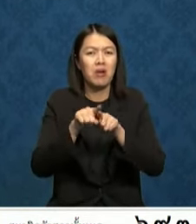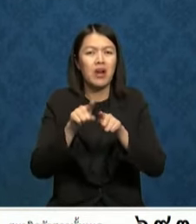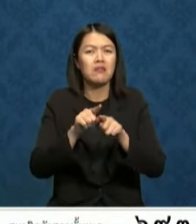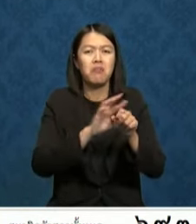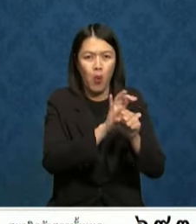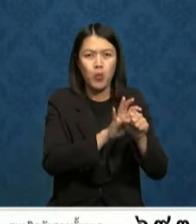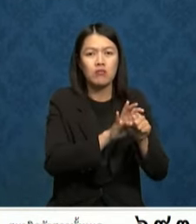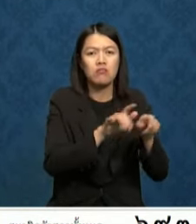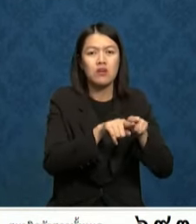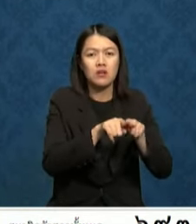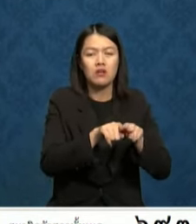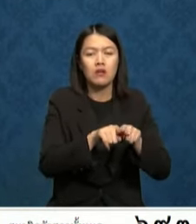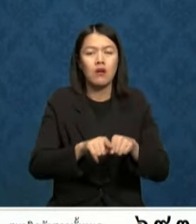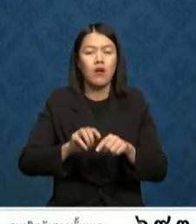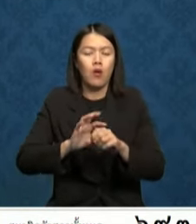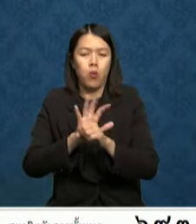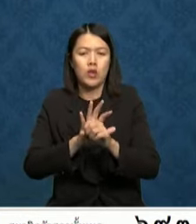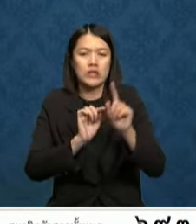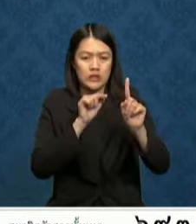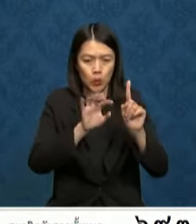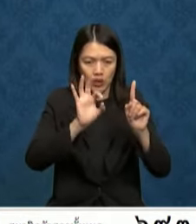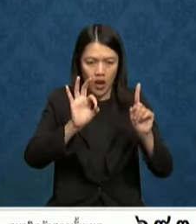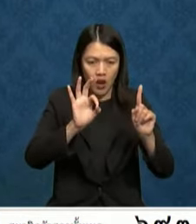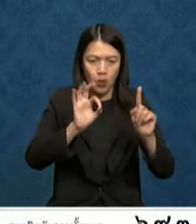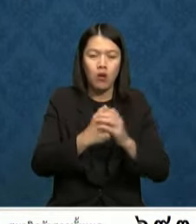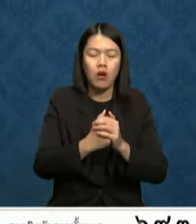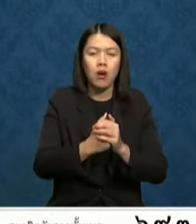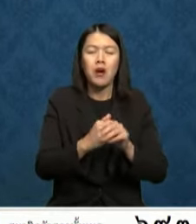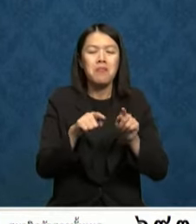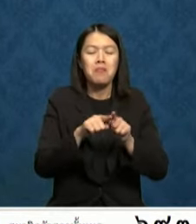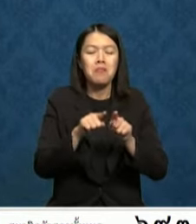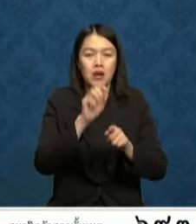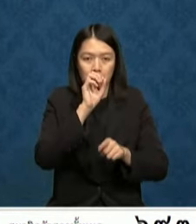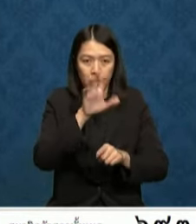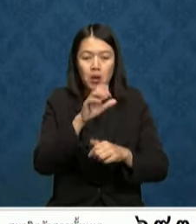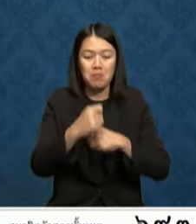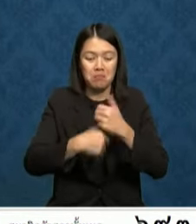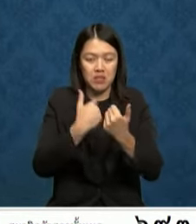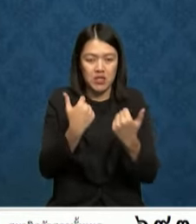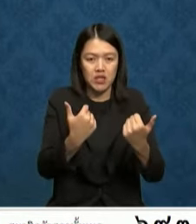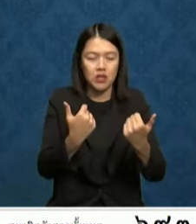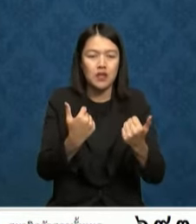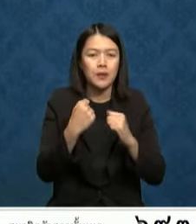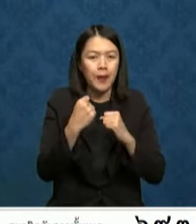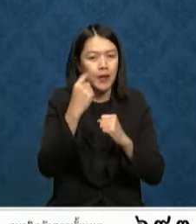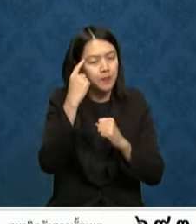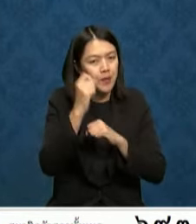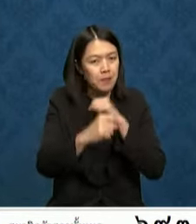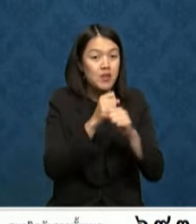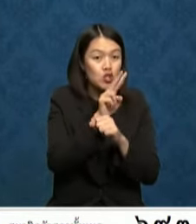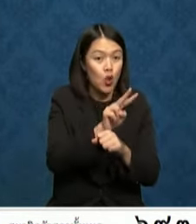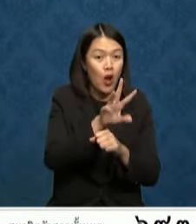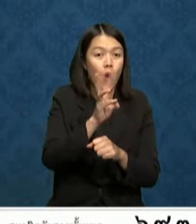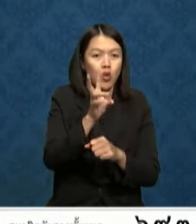โควิดถ้านับไม่ไม่นับช่วงโควิดก็1.9ก็อย่างที่ที่เรียนนะครับว่าปีนี้หลายคนก็พยากร 2567